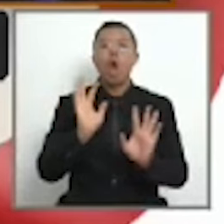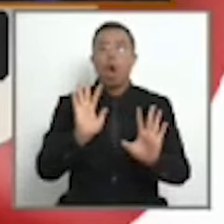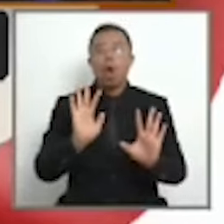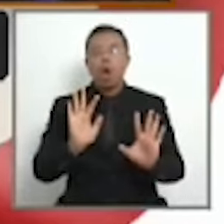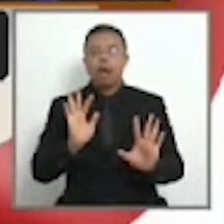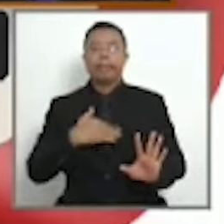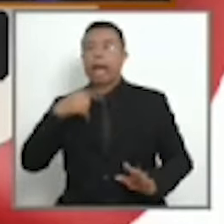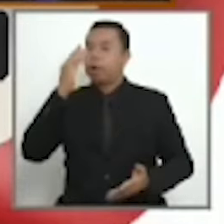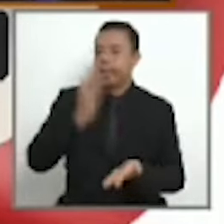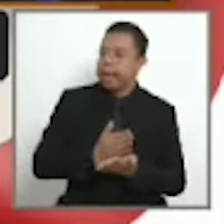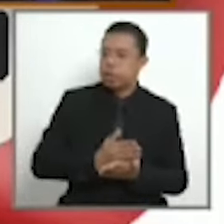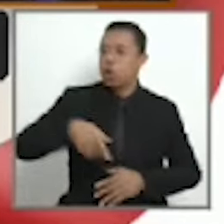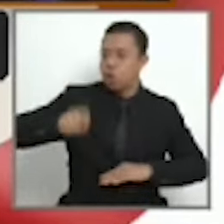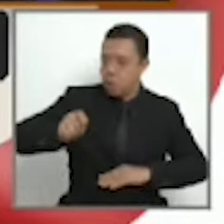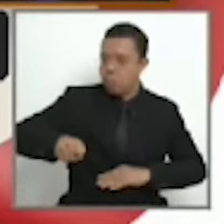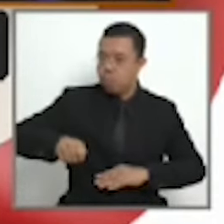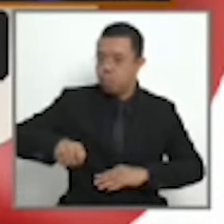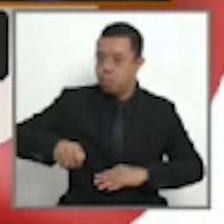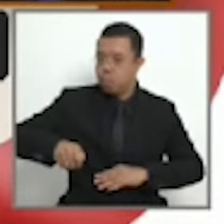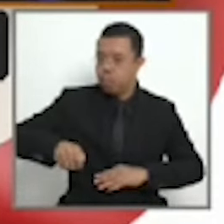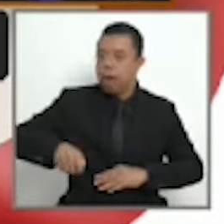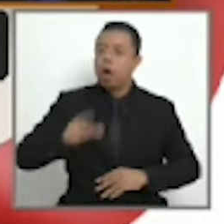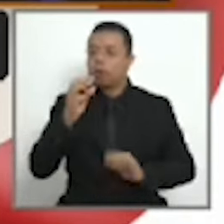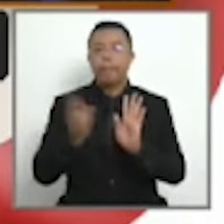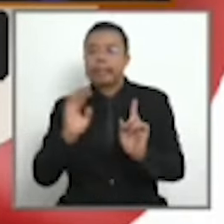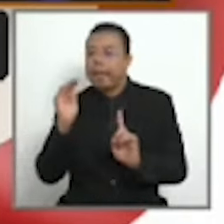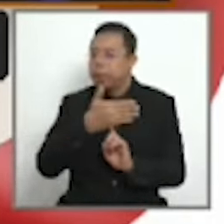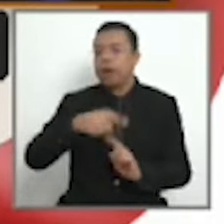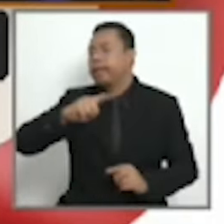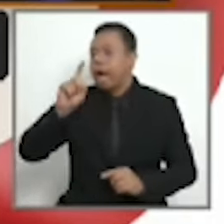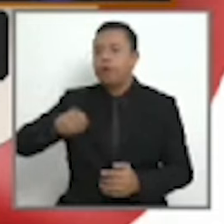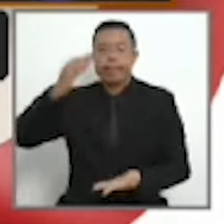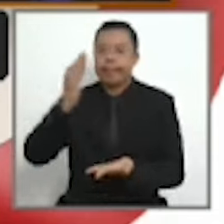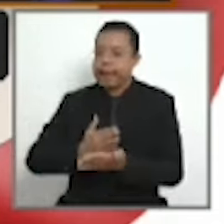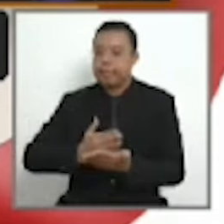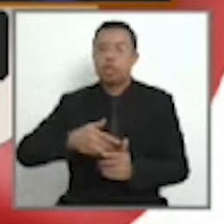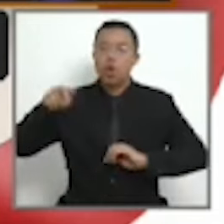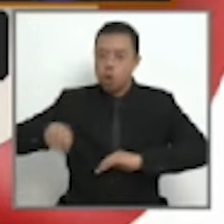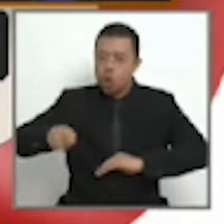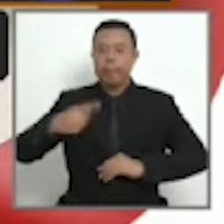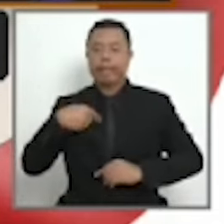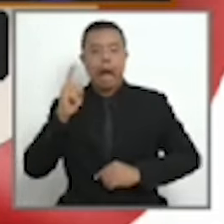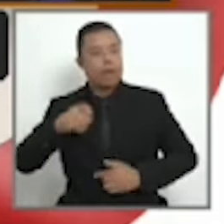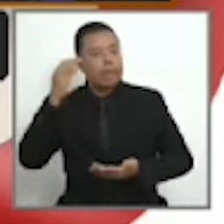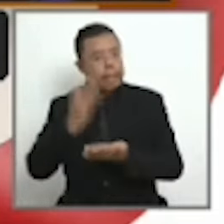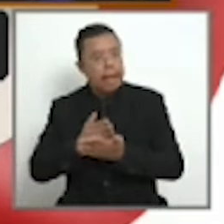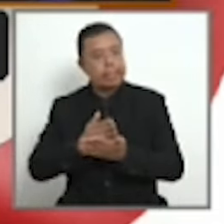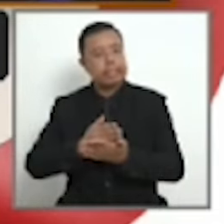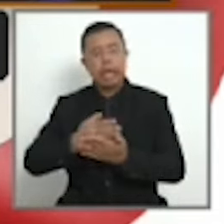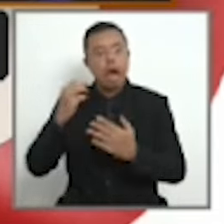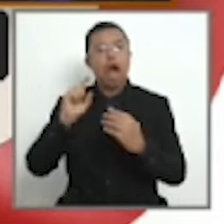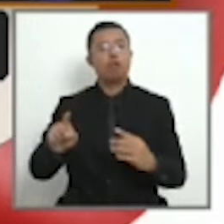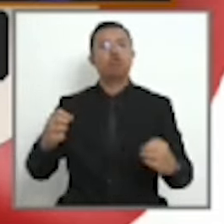Oh kita harus tegakkan hukum dalam perlindungan masalah-masalah itu kita tegakkan hukum dan itu harus kita tegakkan dengan